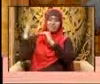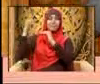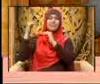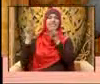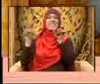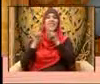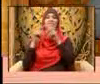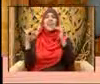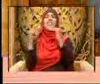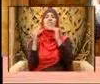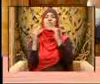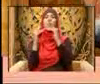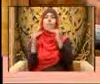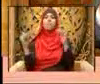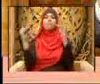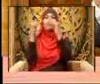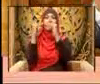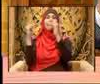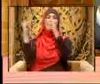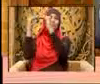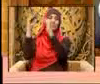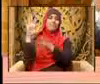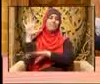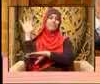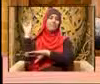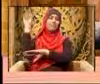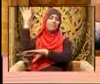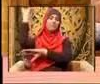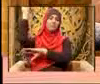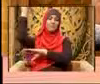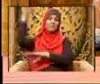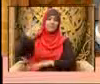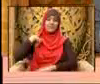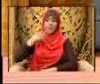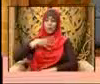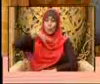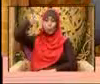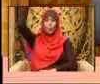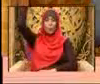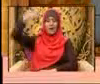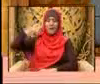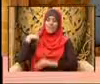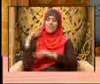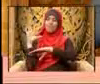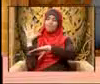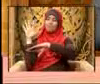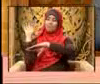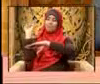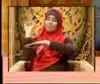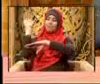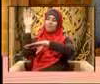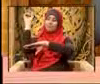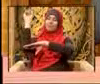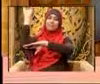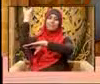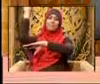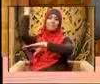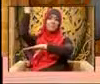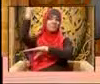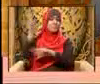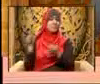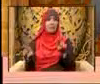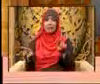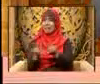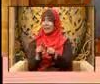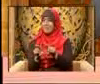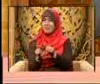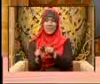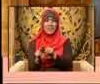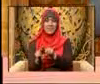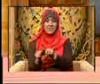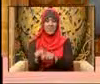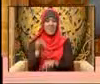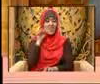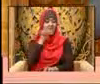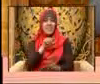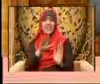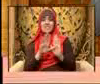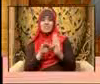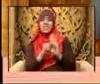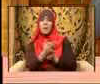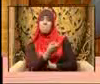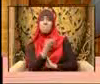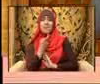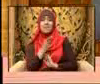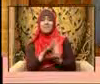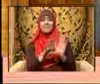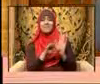هذا الإنسان، وإذا بنفس هذا الإنسان وروح هذا الإنسان تسمو وتزكو. ولذلك نجد في هذه الصلاة